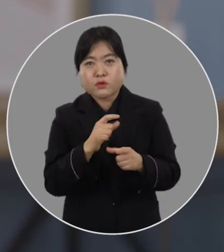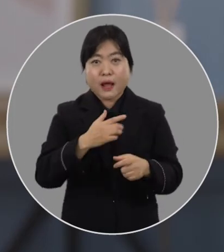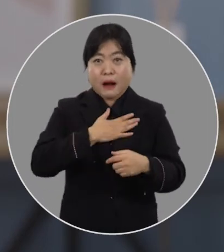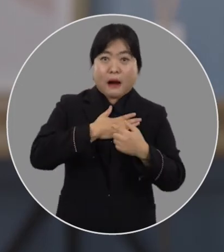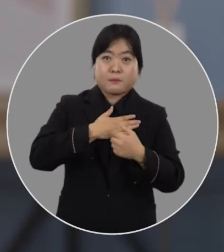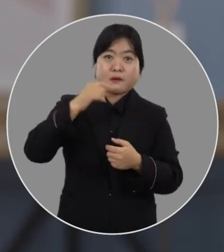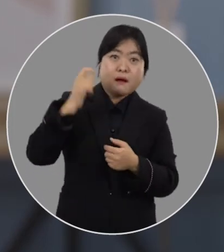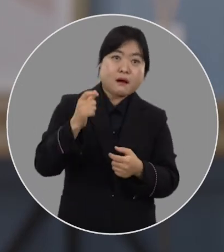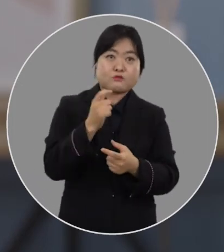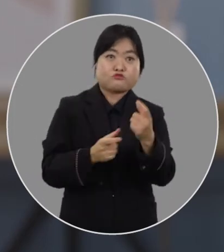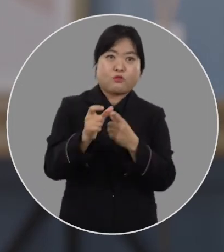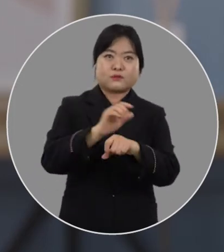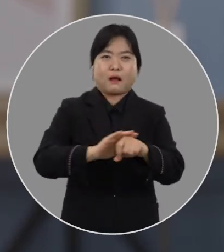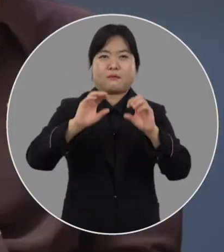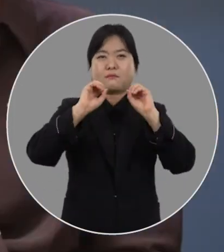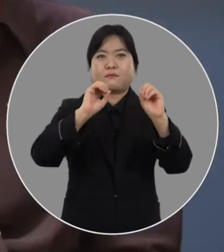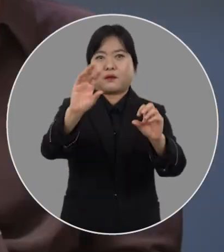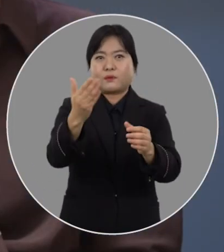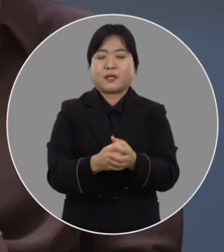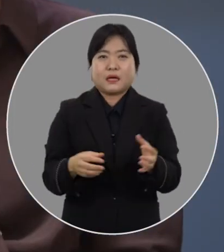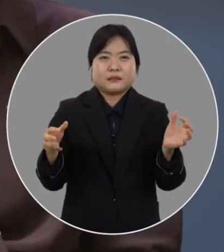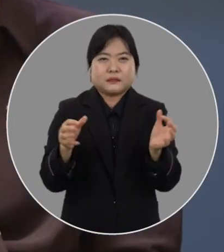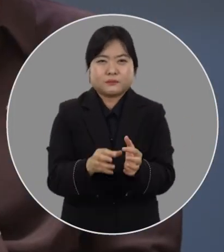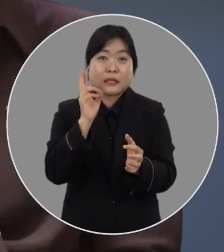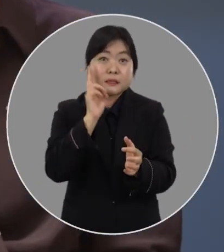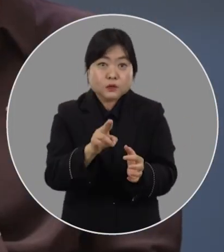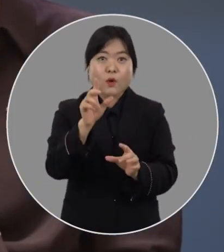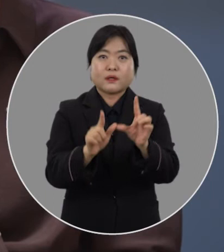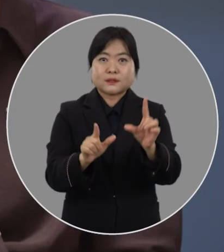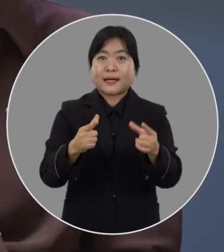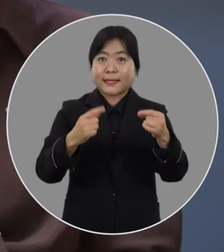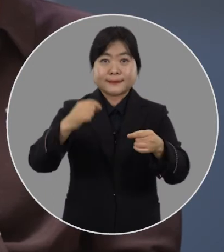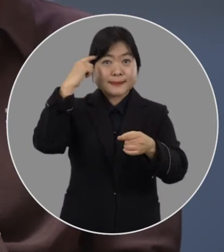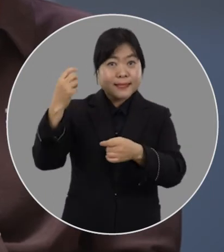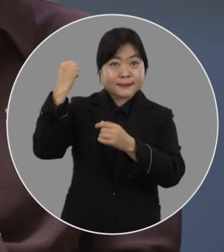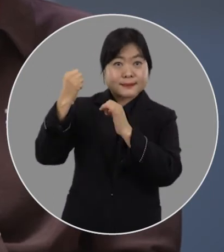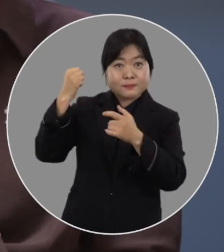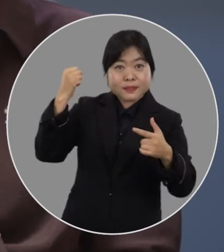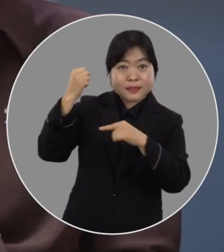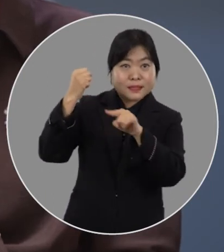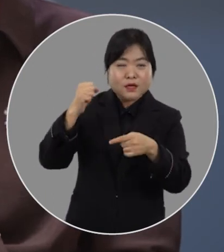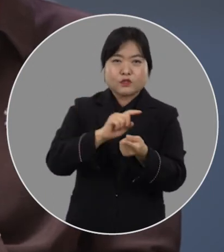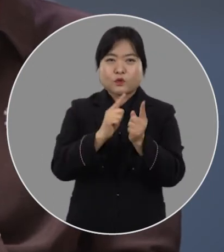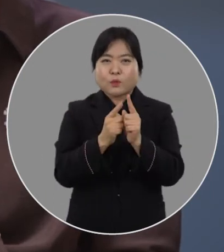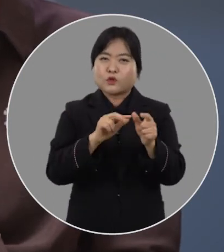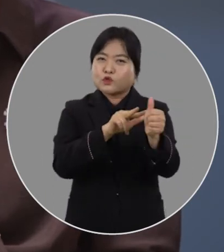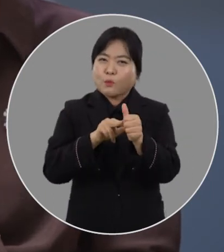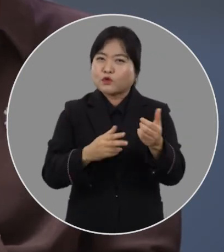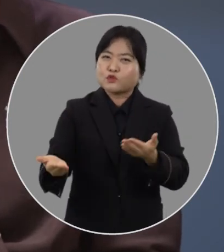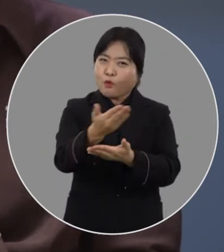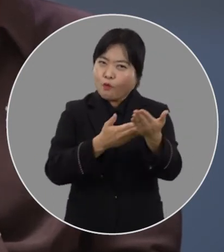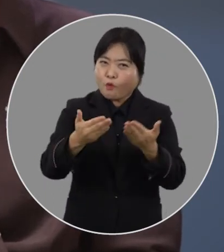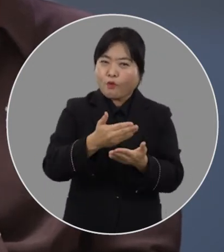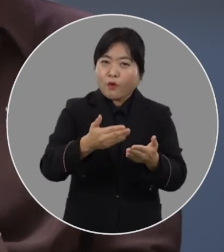감정이 강할수록 잘 전파됩니다. 집단 극화 현상은 같은 생각을 가진 사람들끼리 정보를 교류하다